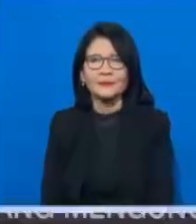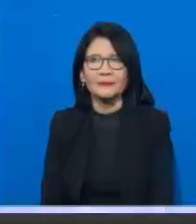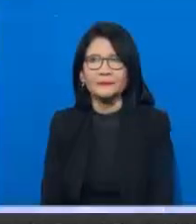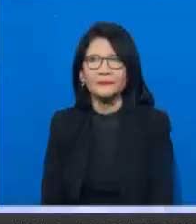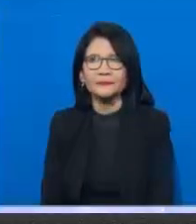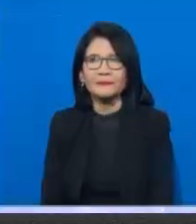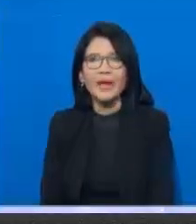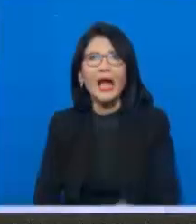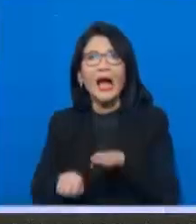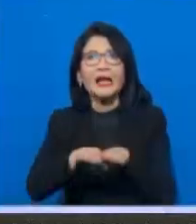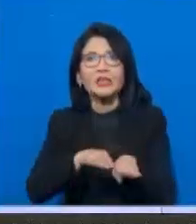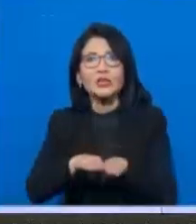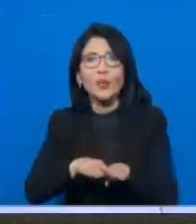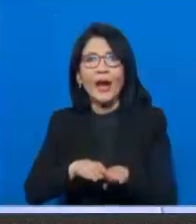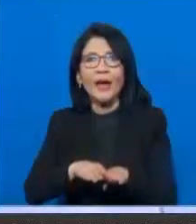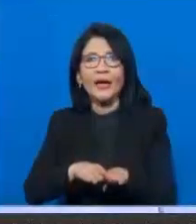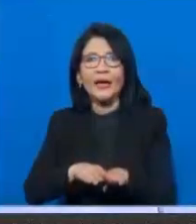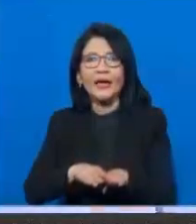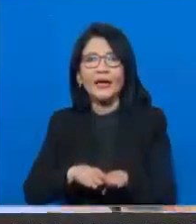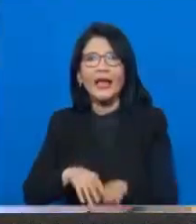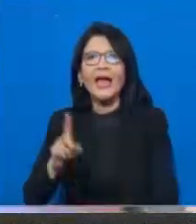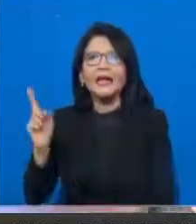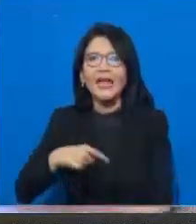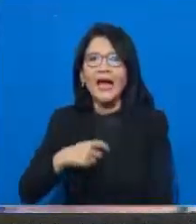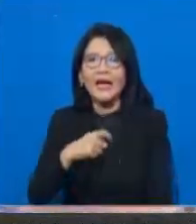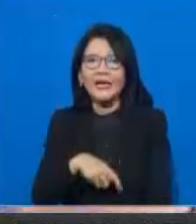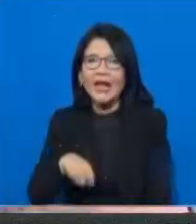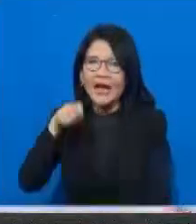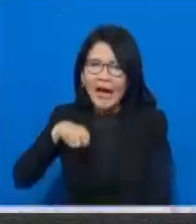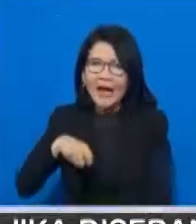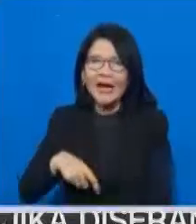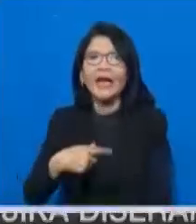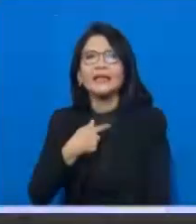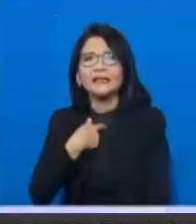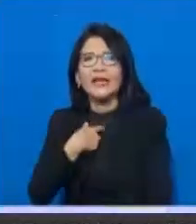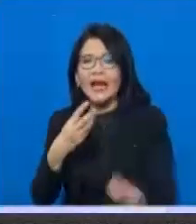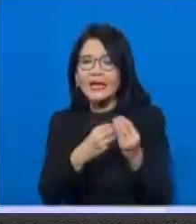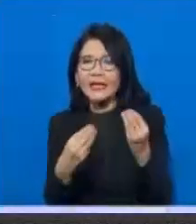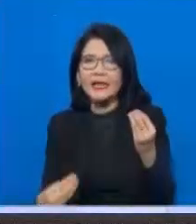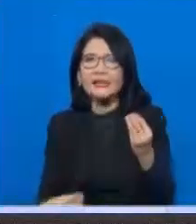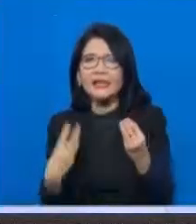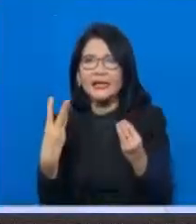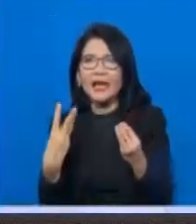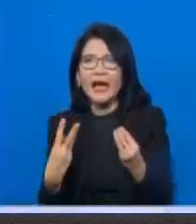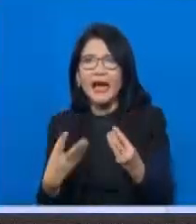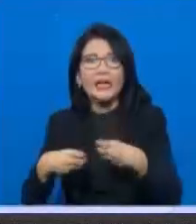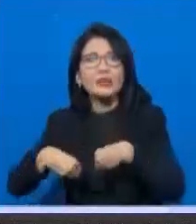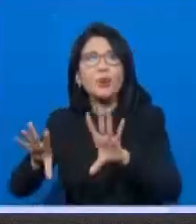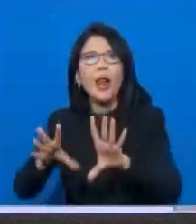Sesuai amanat saya punya kakek, ke papa, ke saya sebagai generasi yang ketiga, kita jual